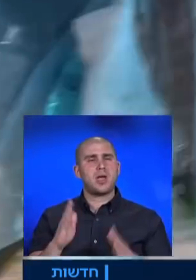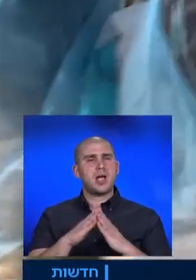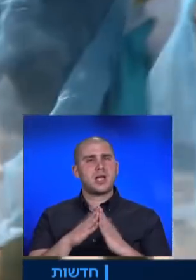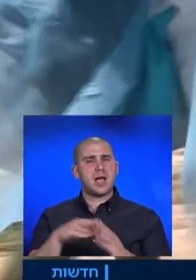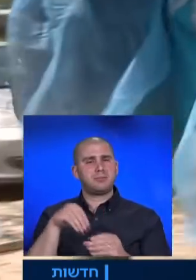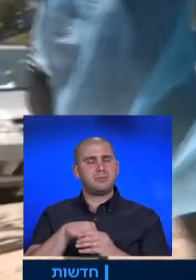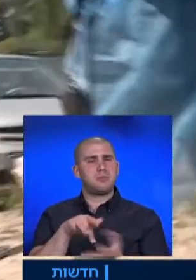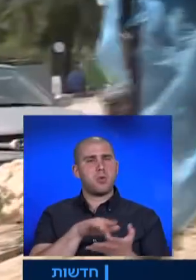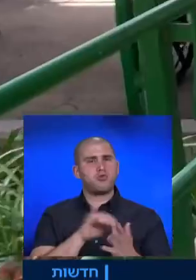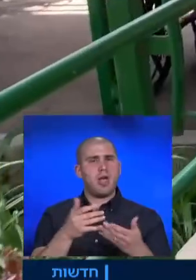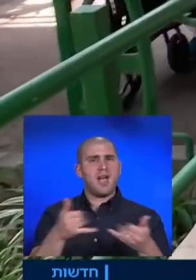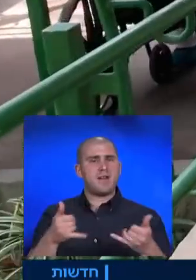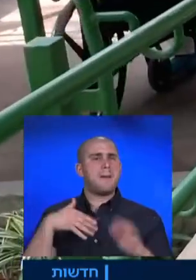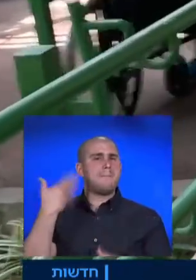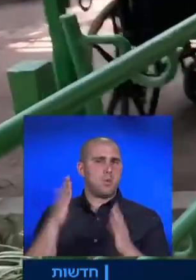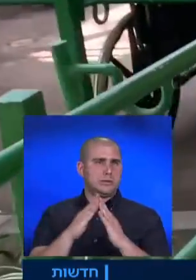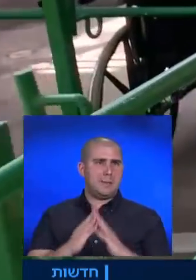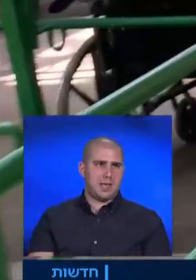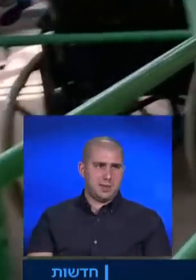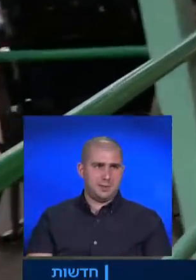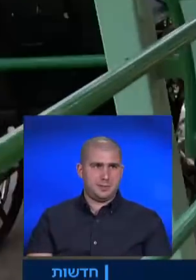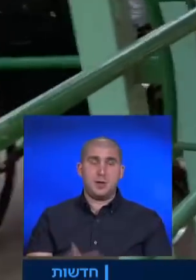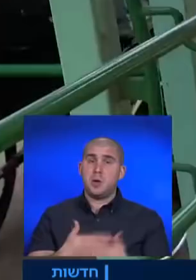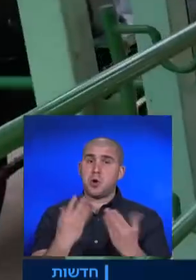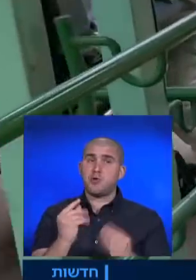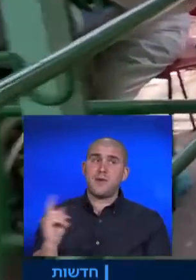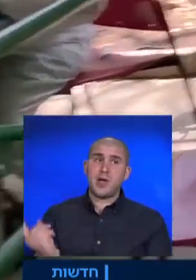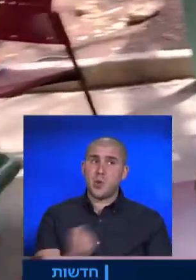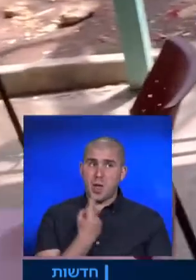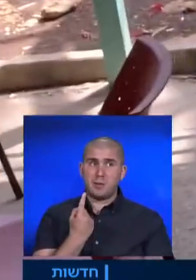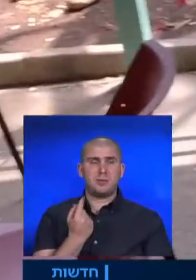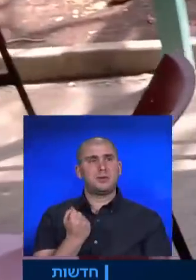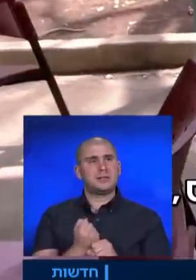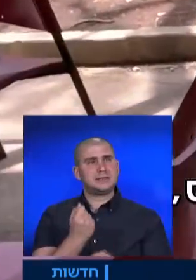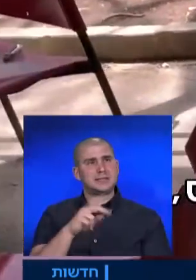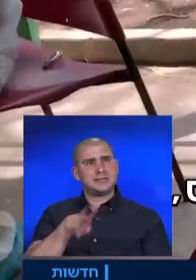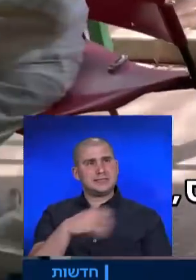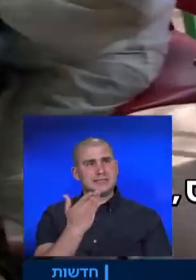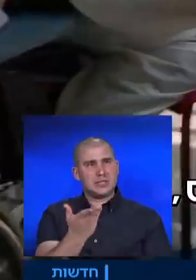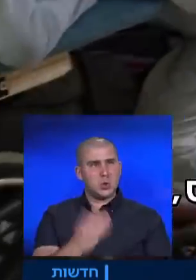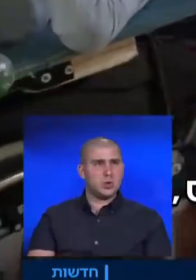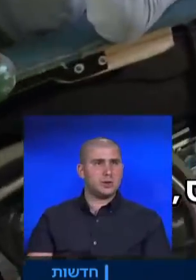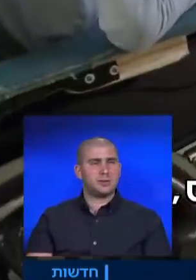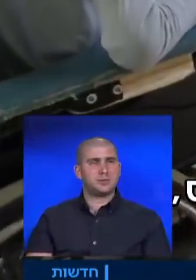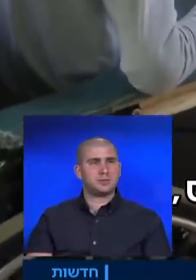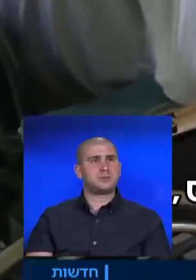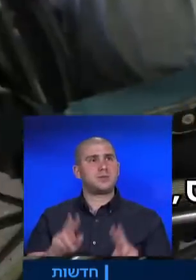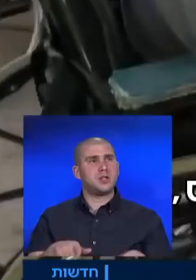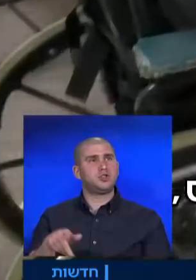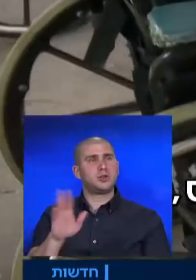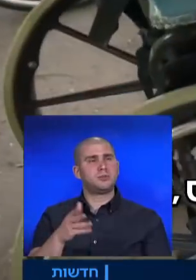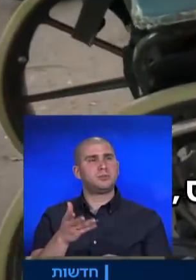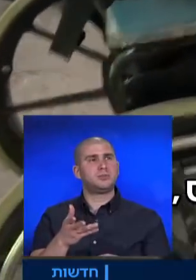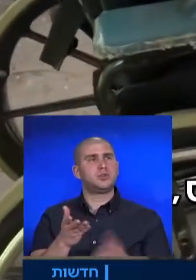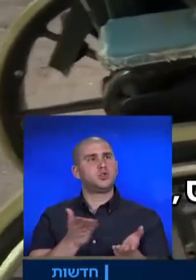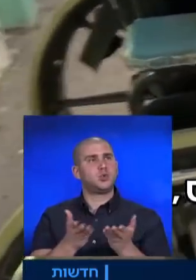הרווחה מחוץ לבית. בוקר טוב לכולם. בואו נעשה לכם קצת ציור. יש לנו פה גם שירותי פדיקור